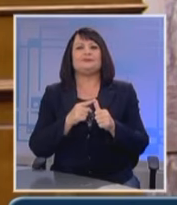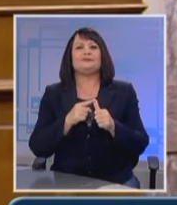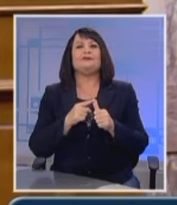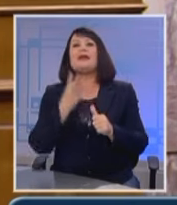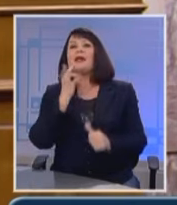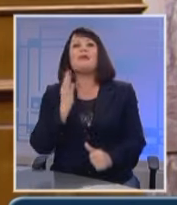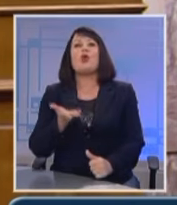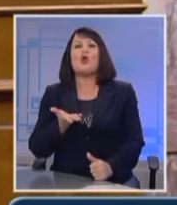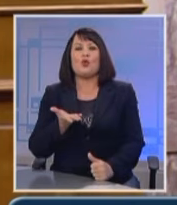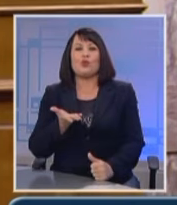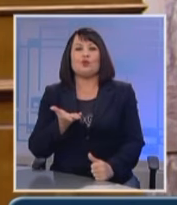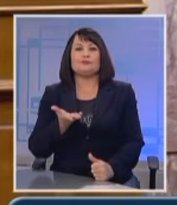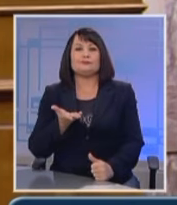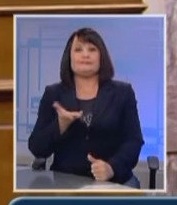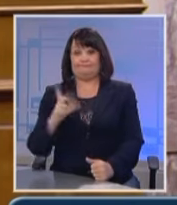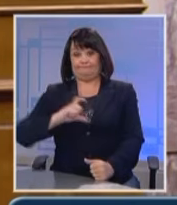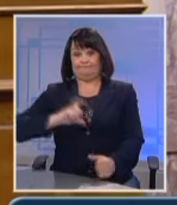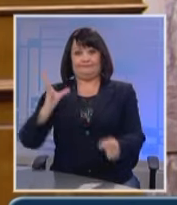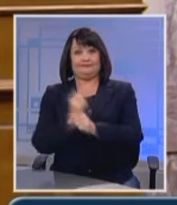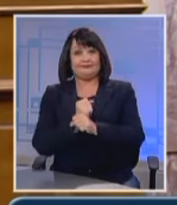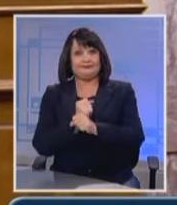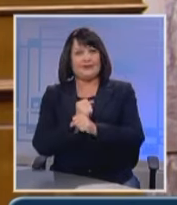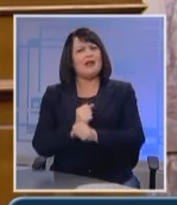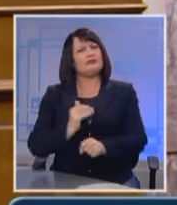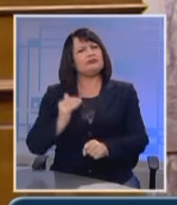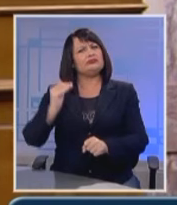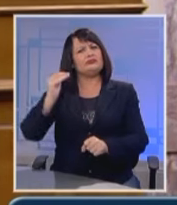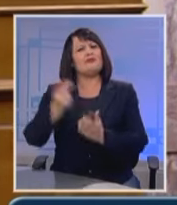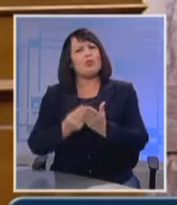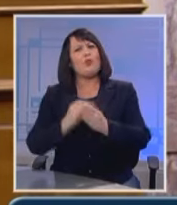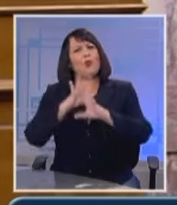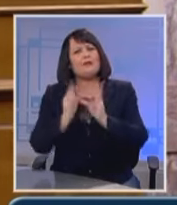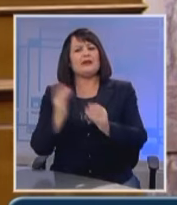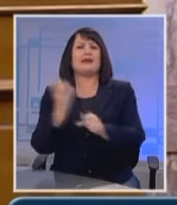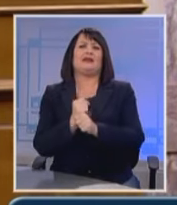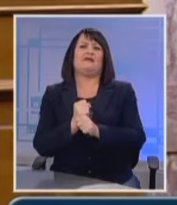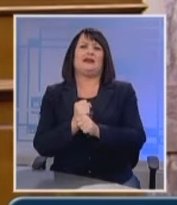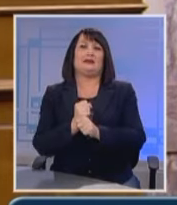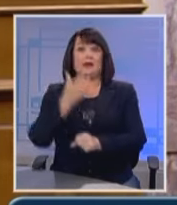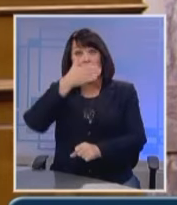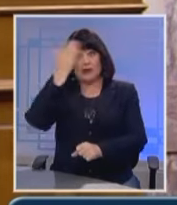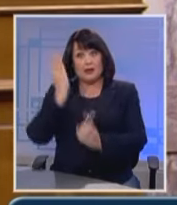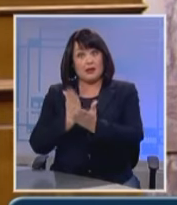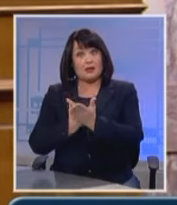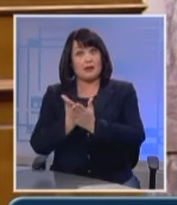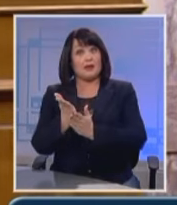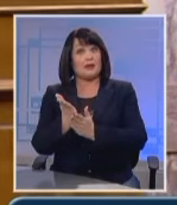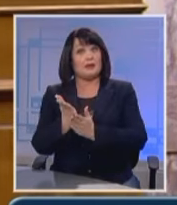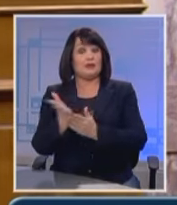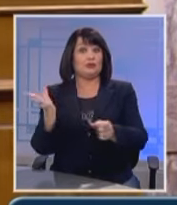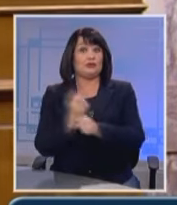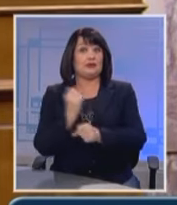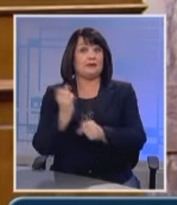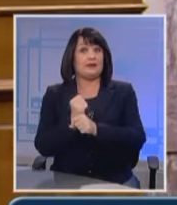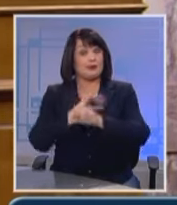Είναι για την διάκριση αλλά και την επίδοσή σας. Όπως επίσης και για το ήθος με το οποίο επιτύχατε αυτά